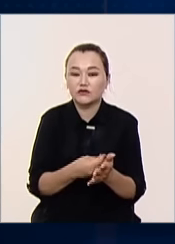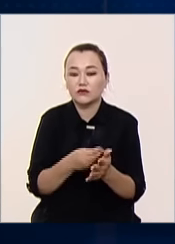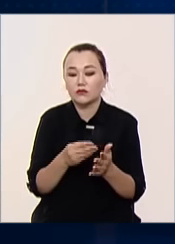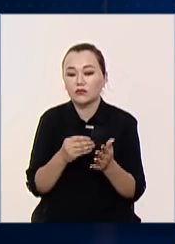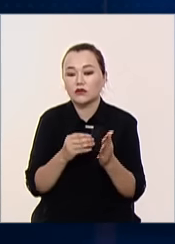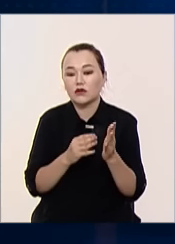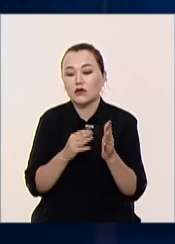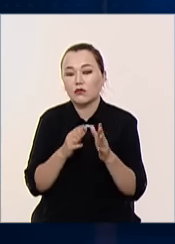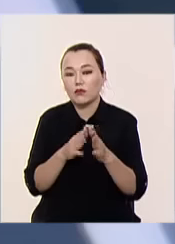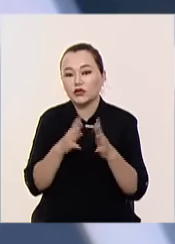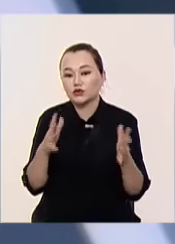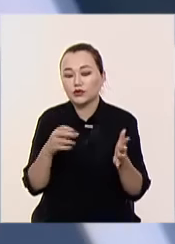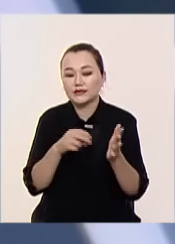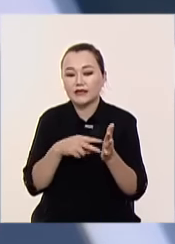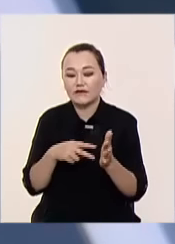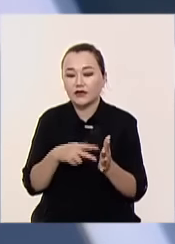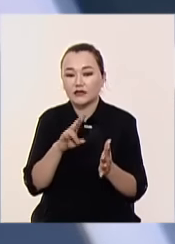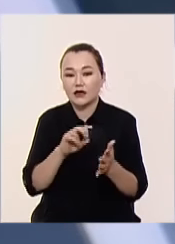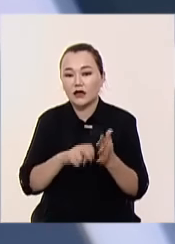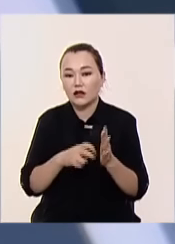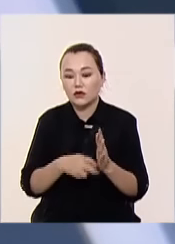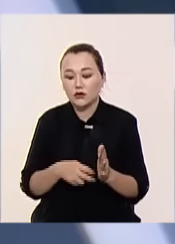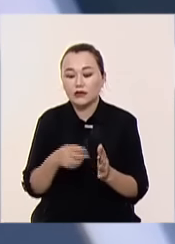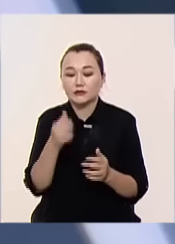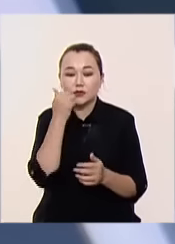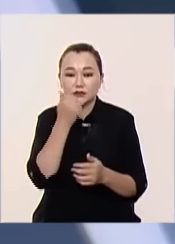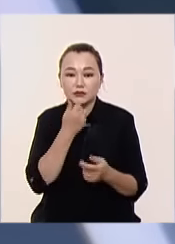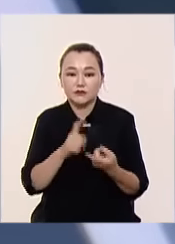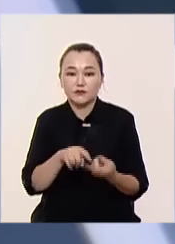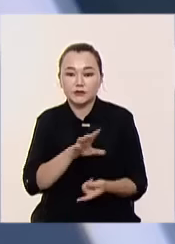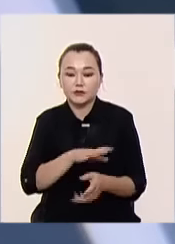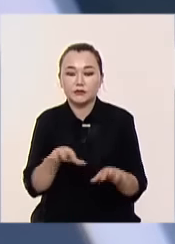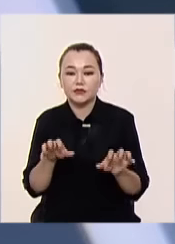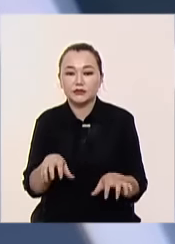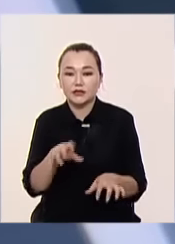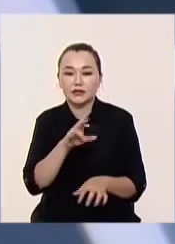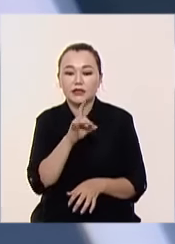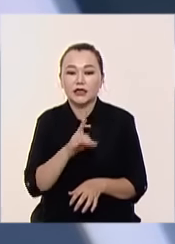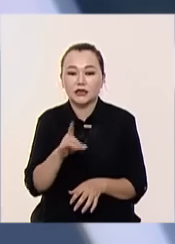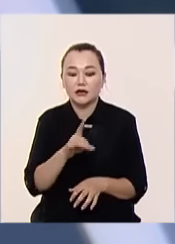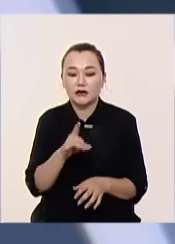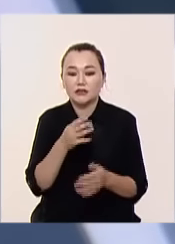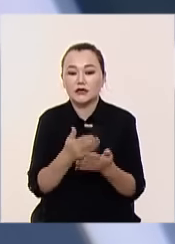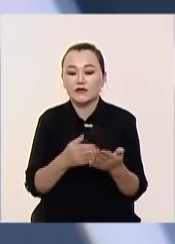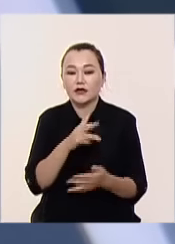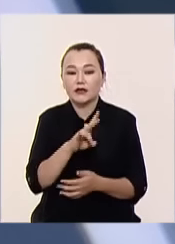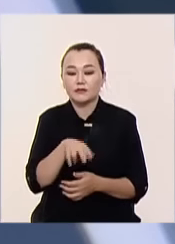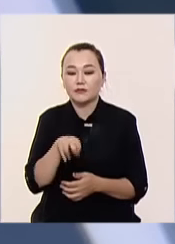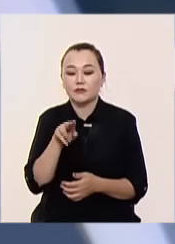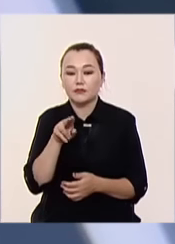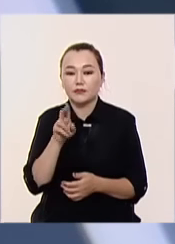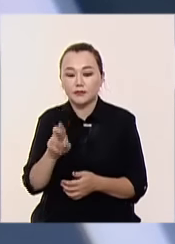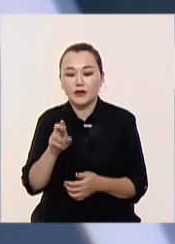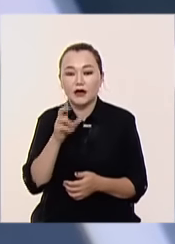повышенные ставки налогов. Спасибо. С нами на связи был председатель регионального совета НПП Атамекен по